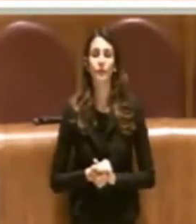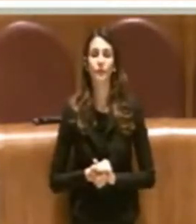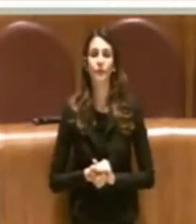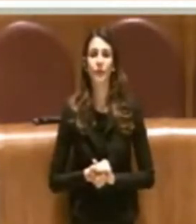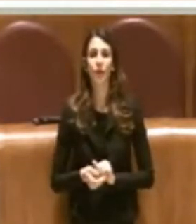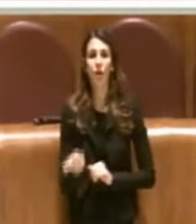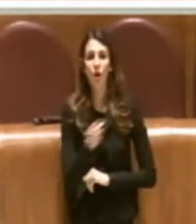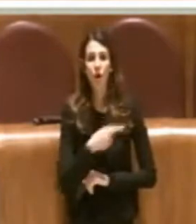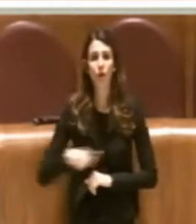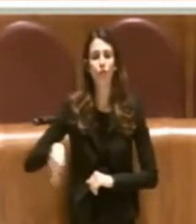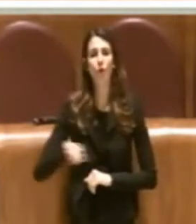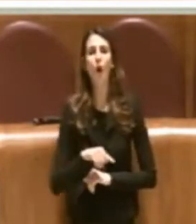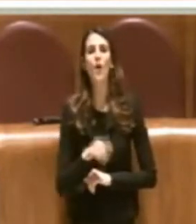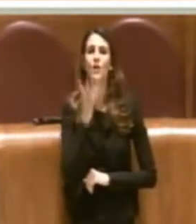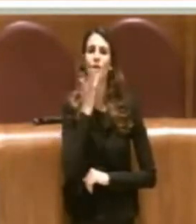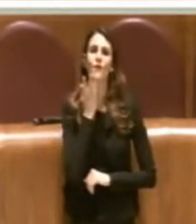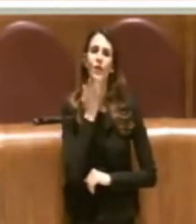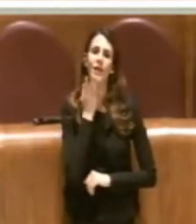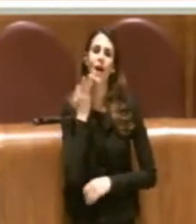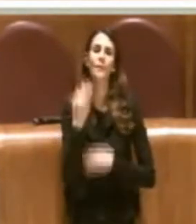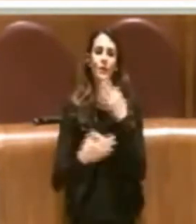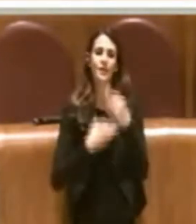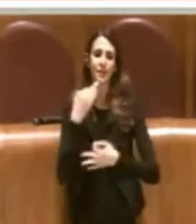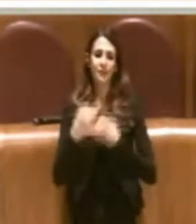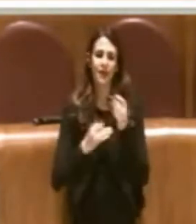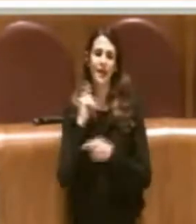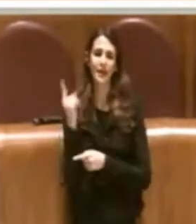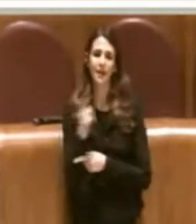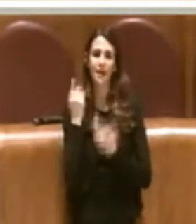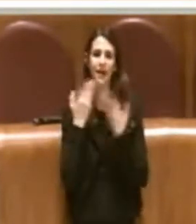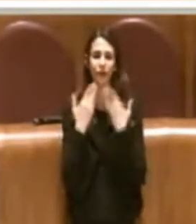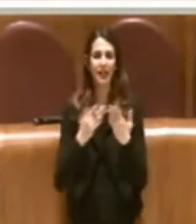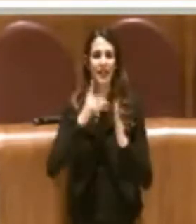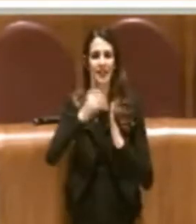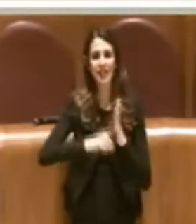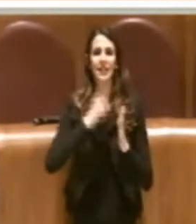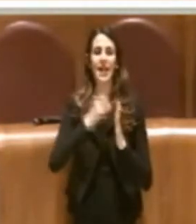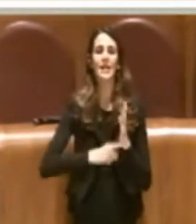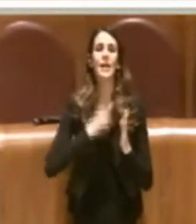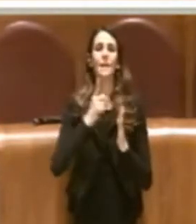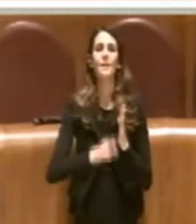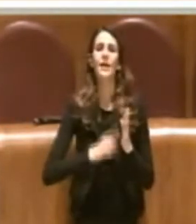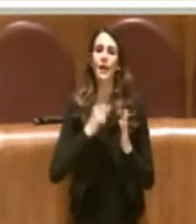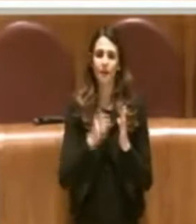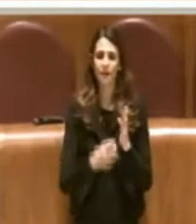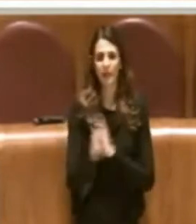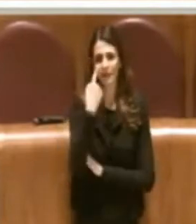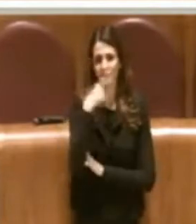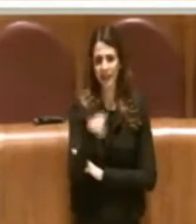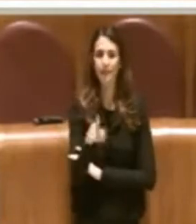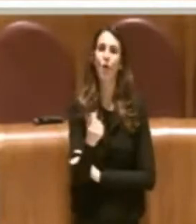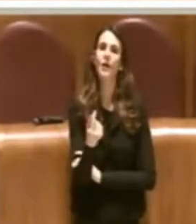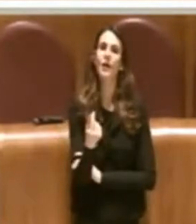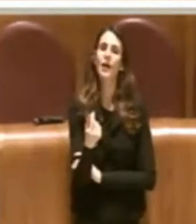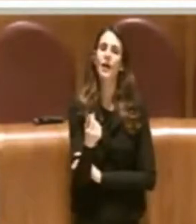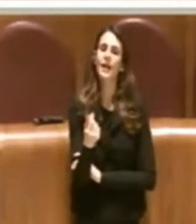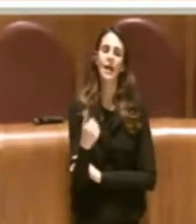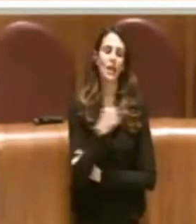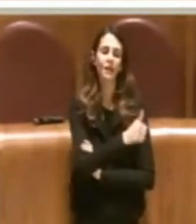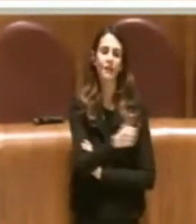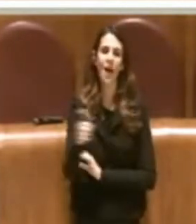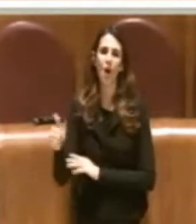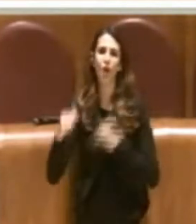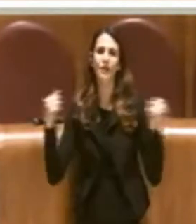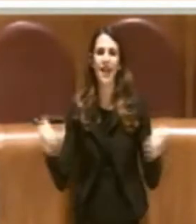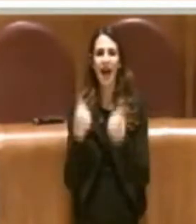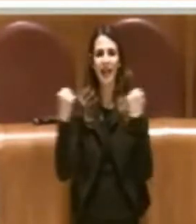siamo andati a specificare con questa delibera puntualmente il tipo di tariffe per ogni attività da